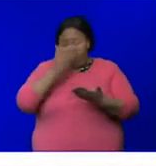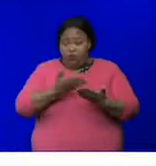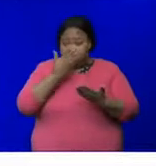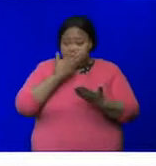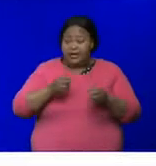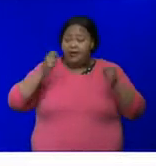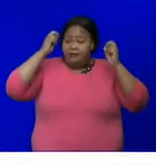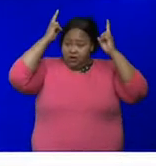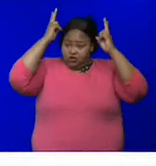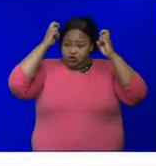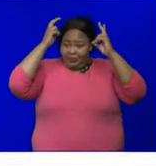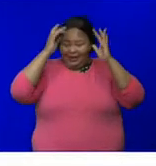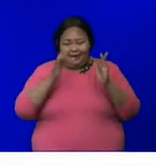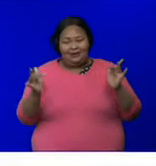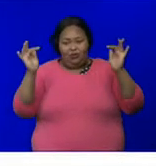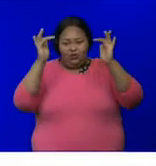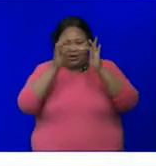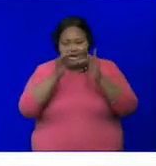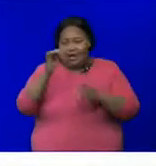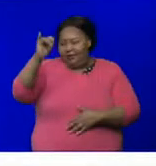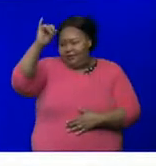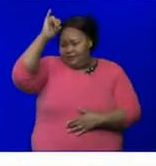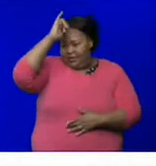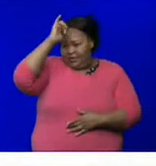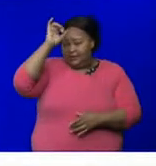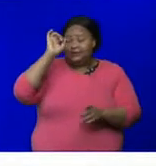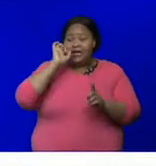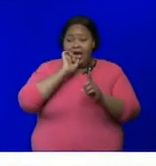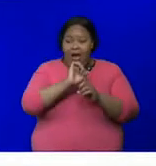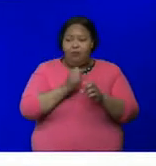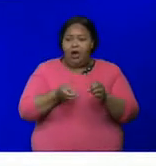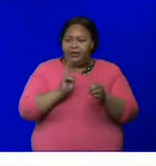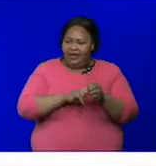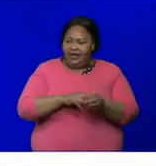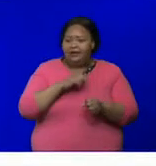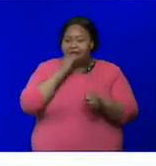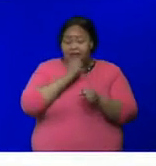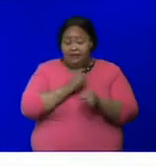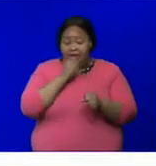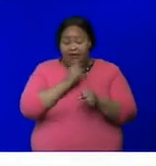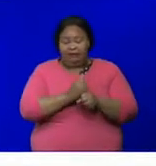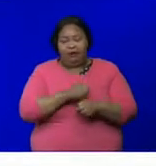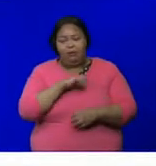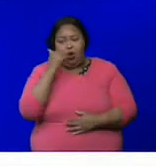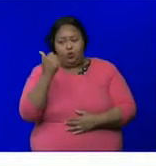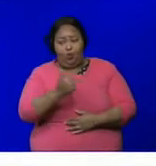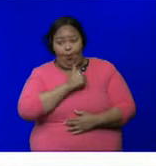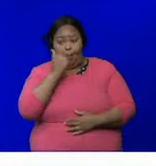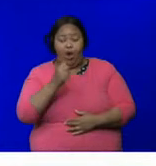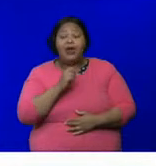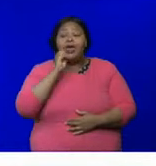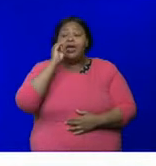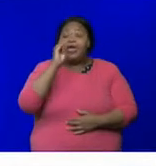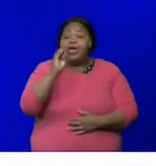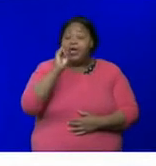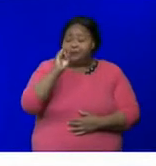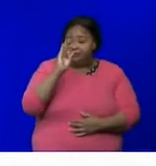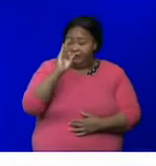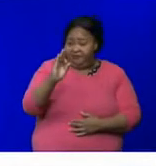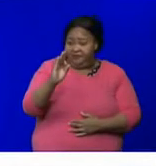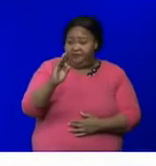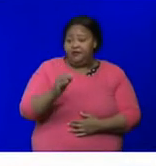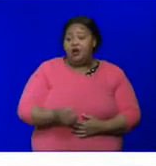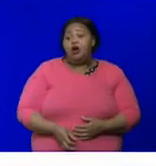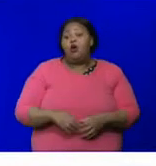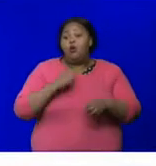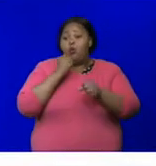lini kulesikhathi leso ke ngilalapho uma ngabe lo mfana angakawutholi lo msebenzi utawube suyakhona ukuthi atentele wakhe